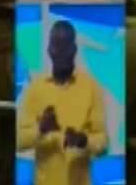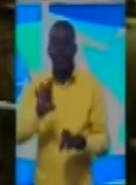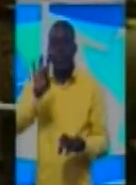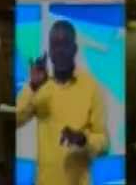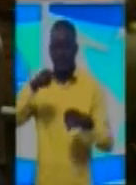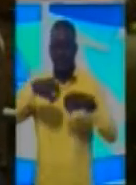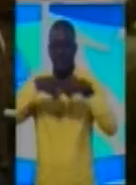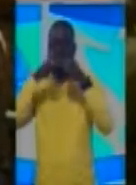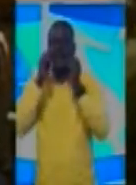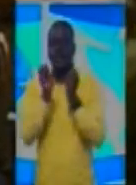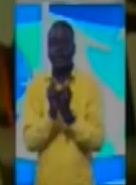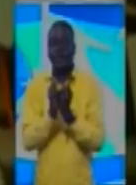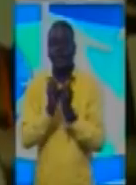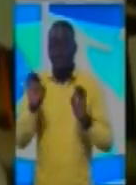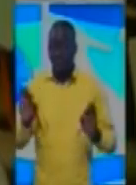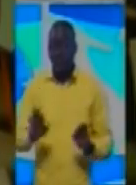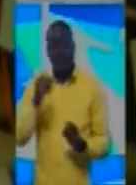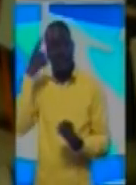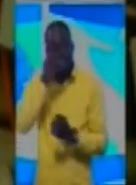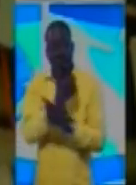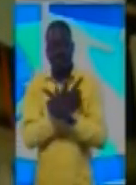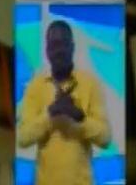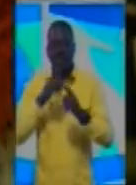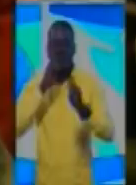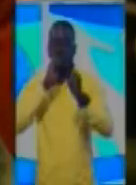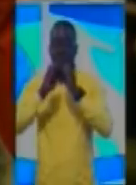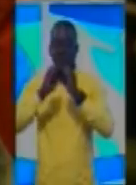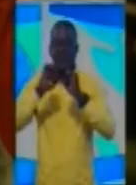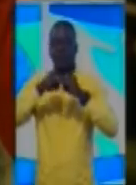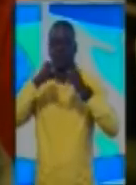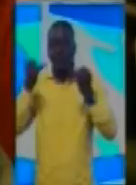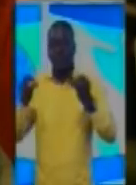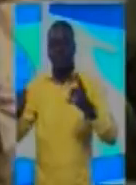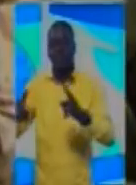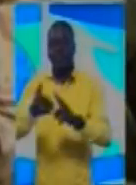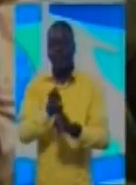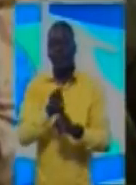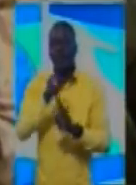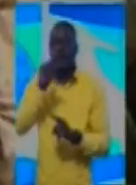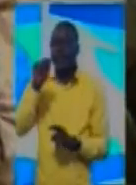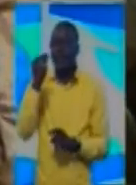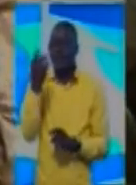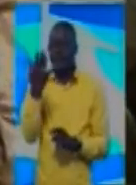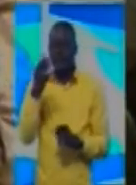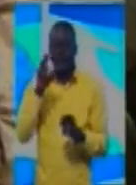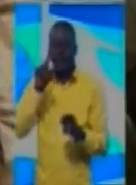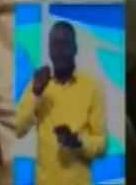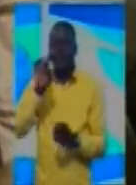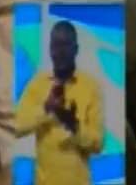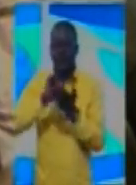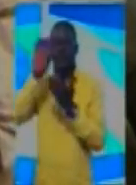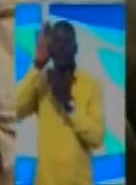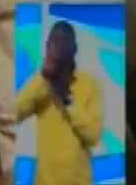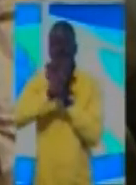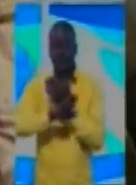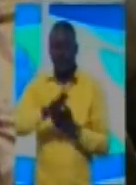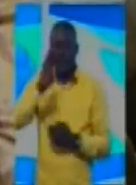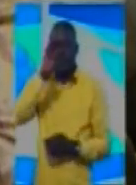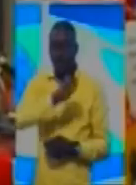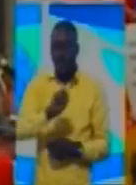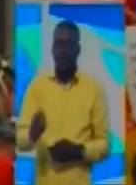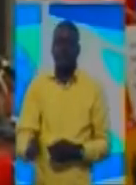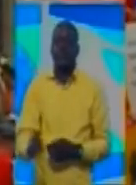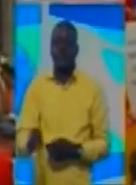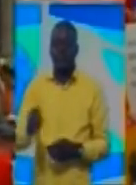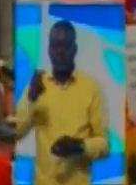édition du Festival international de la liberté d'expression et de presse se tient du 25 au 28 septembre 2019 à Ouagadougou. Au